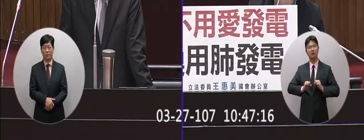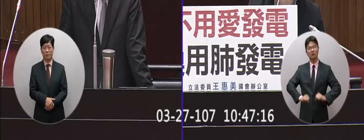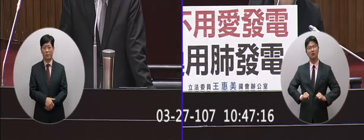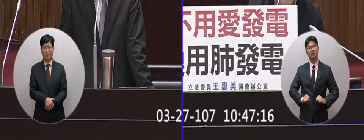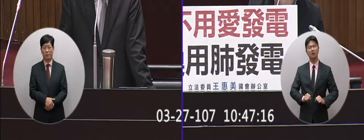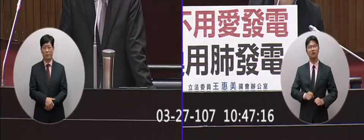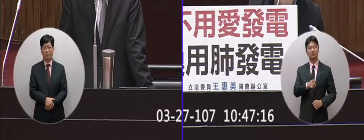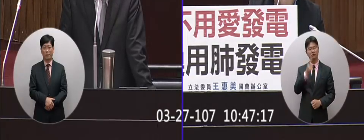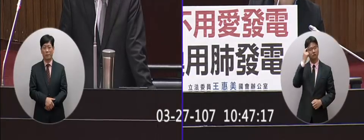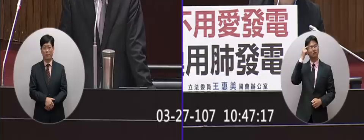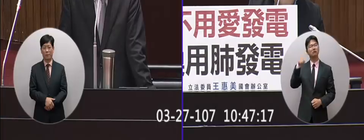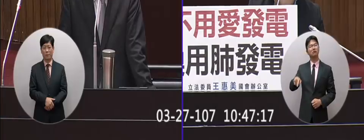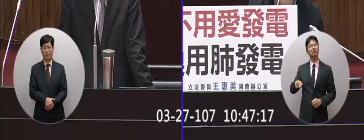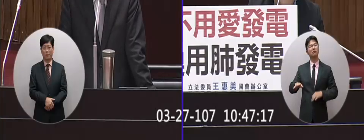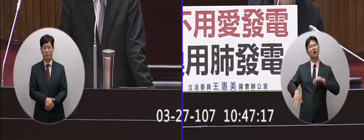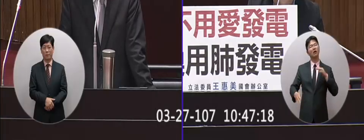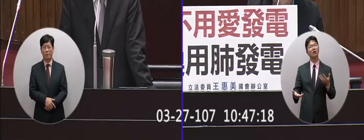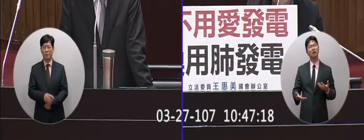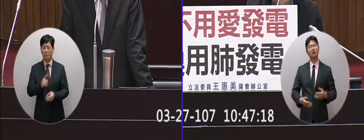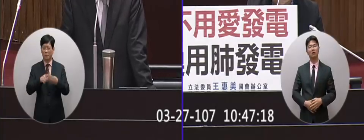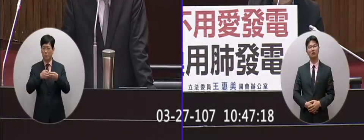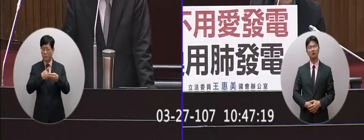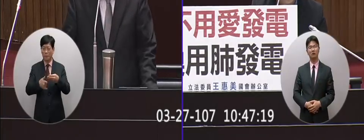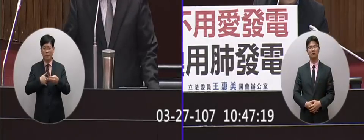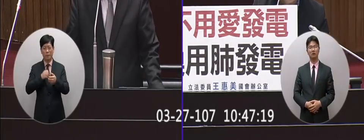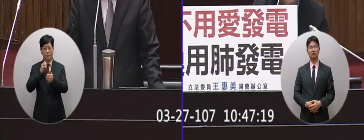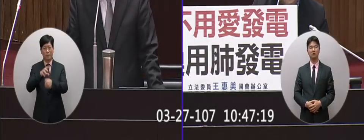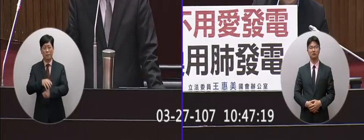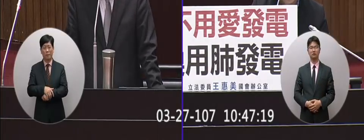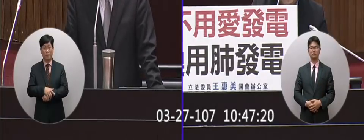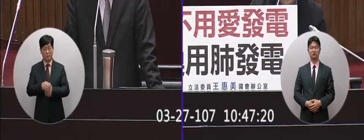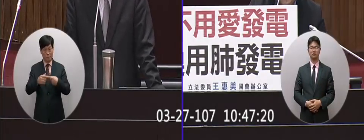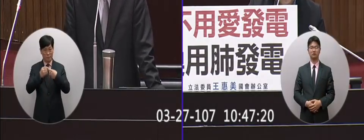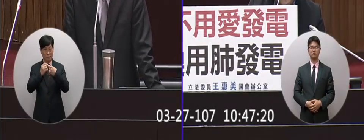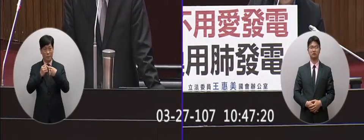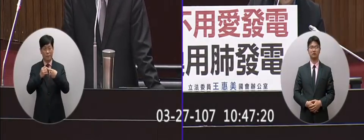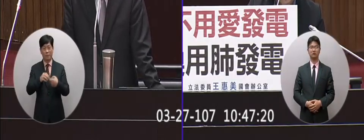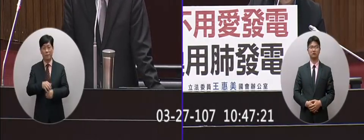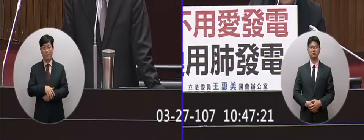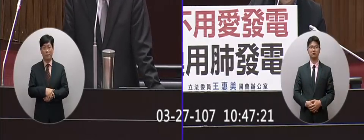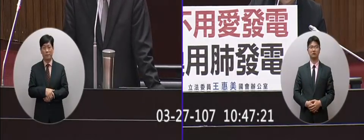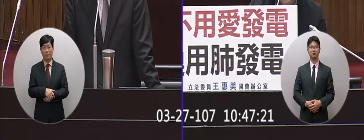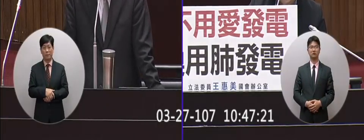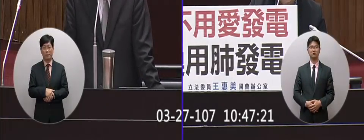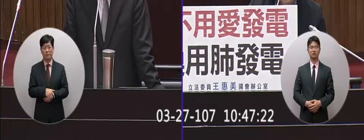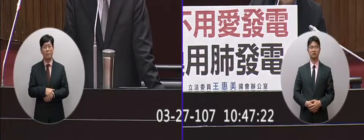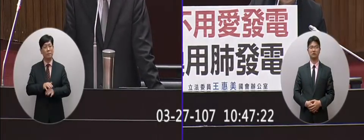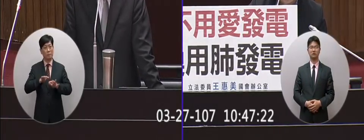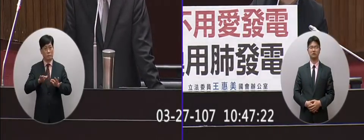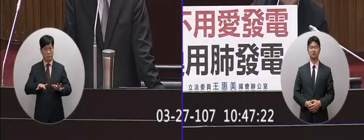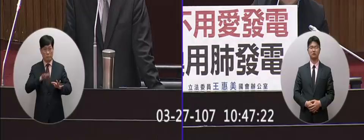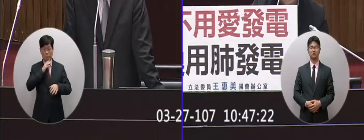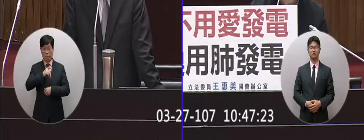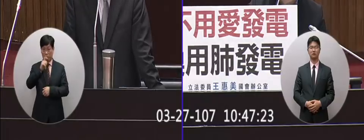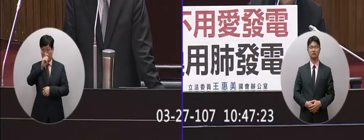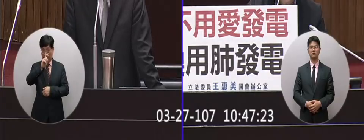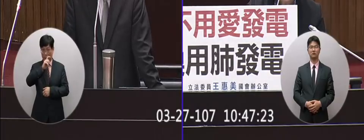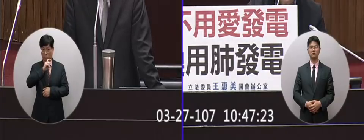什么？ 这个王委员哈，就是第一个就是说。我们现在的十